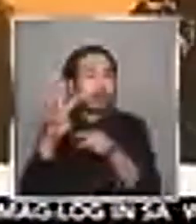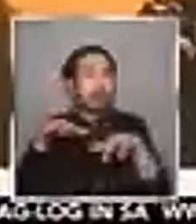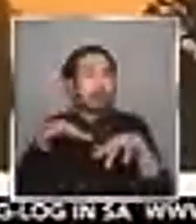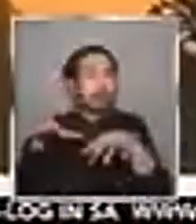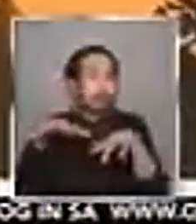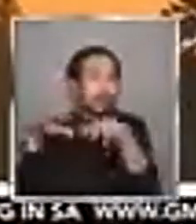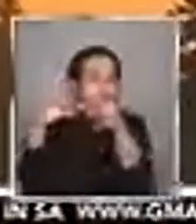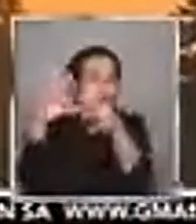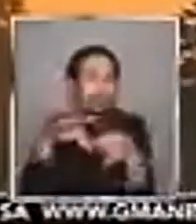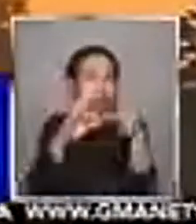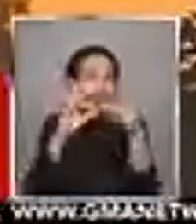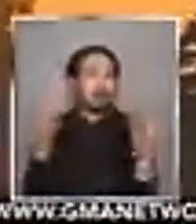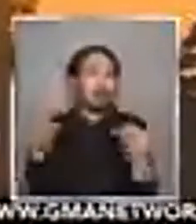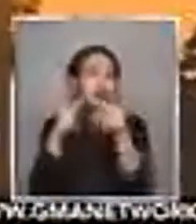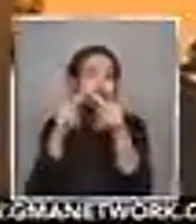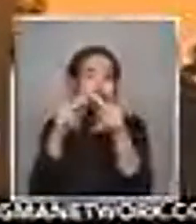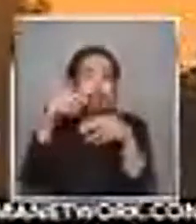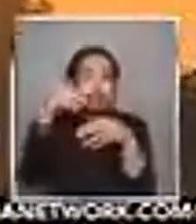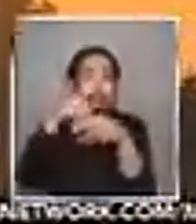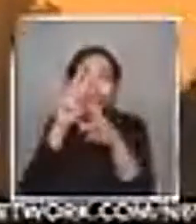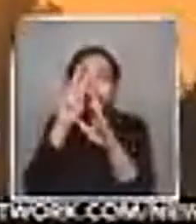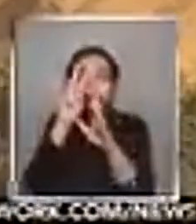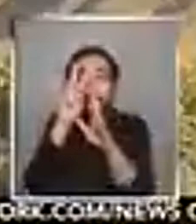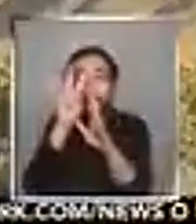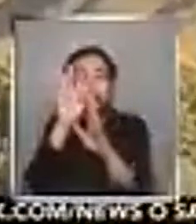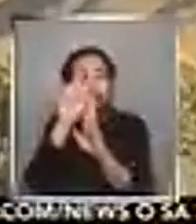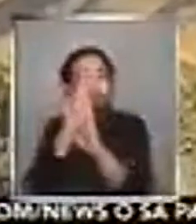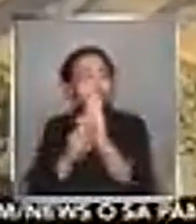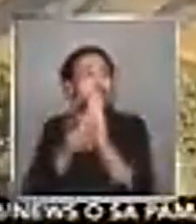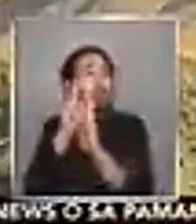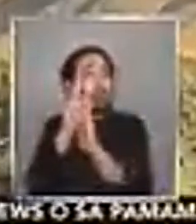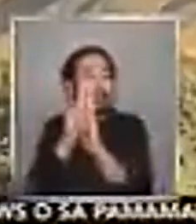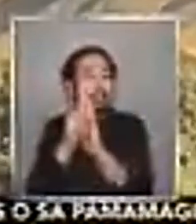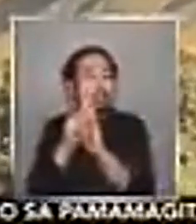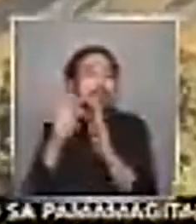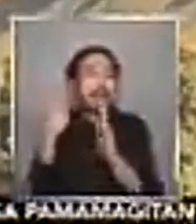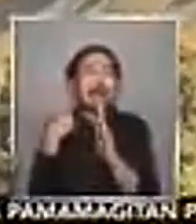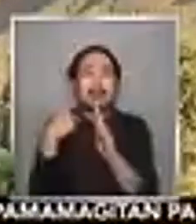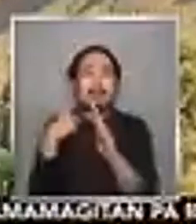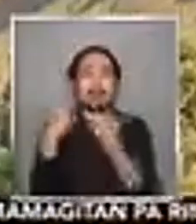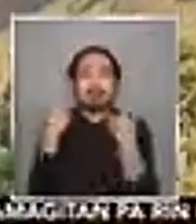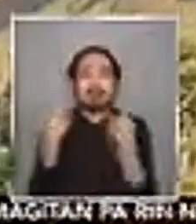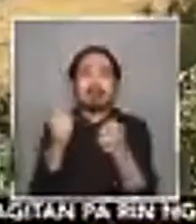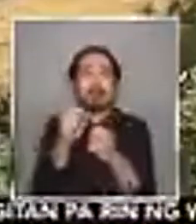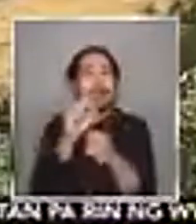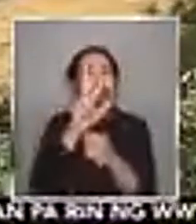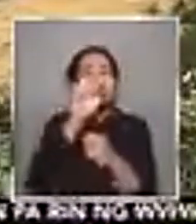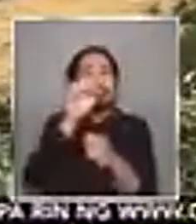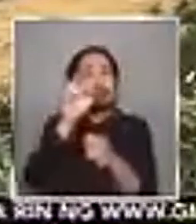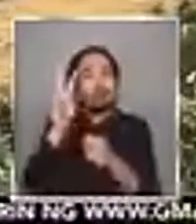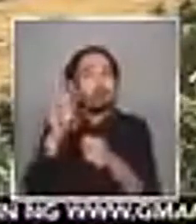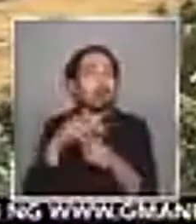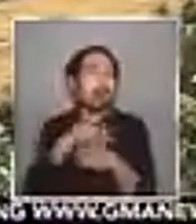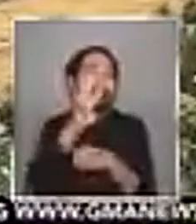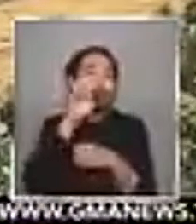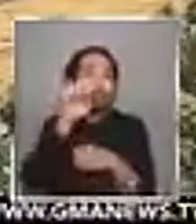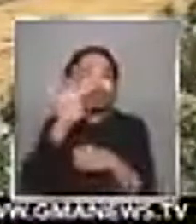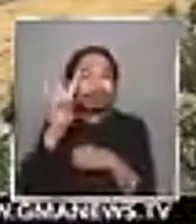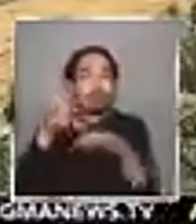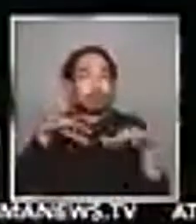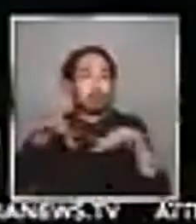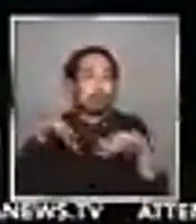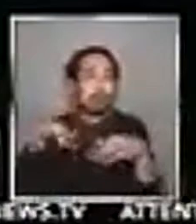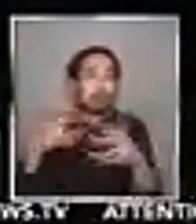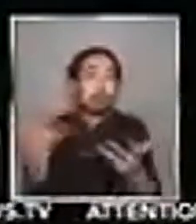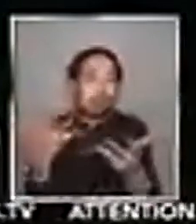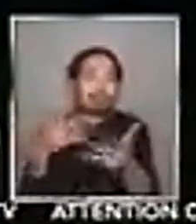oras. Kabilang yan, ang magnitude 3.2 at magnitude 4.7 na lindol na naitala sa La Carlota at Baguio